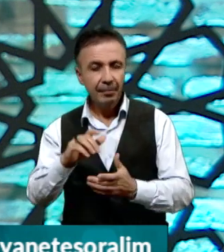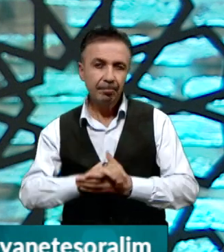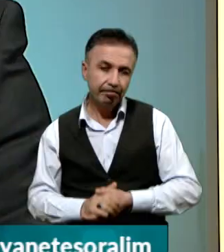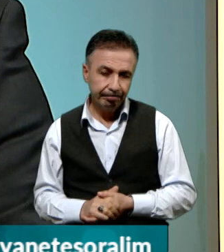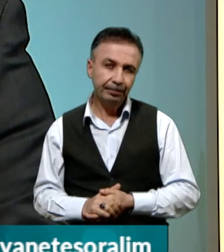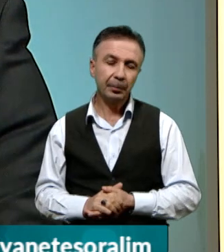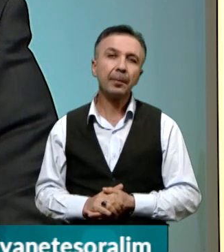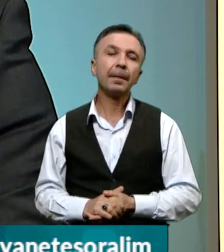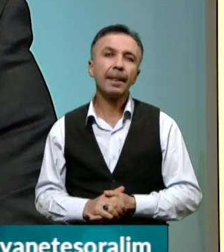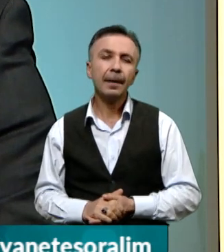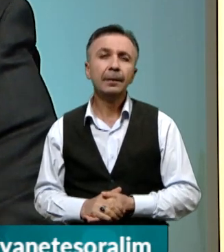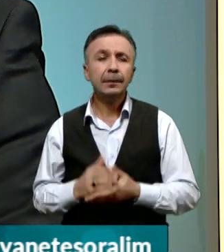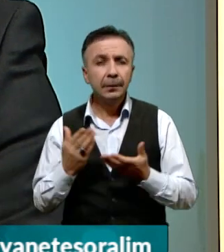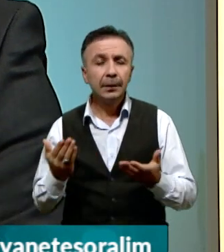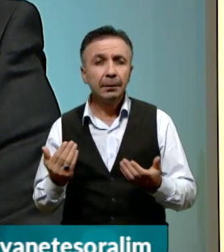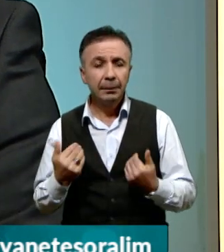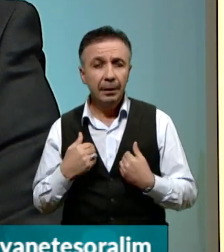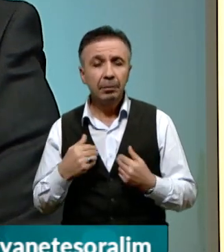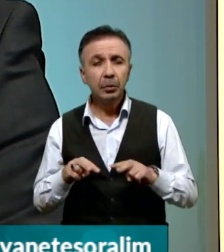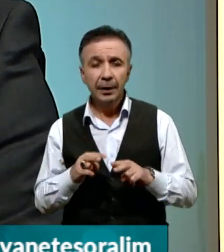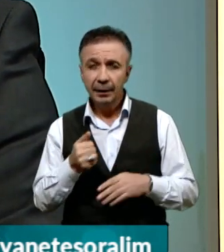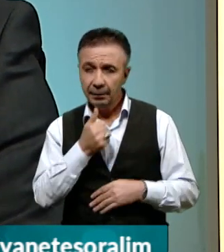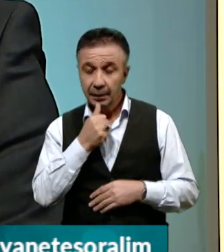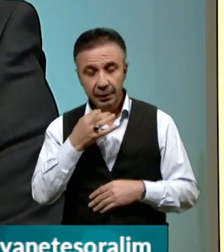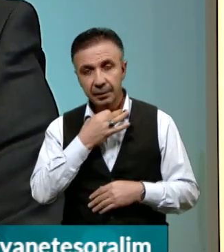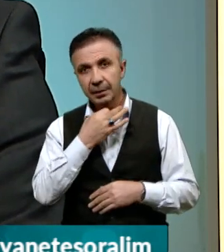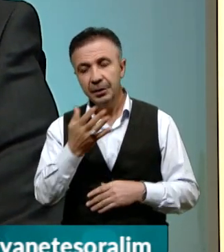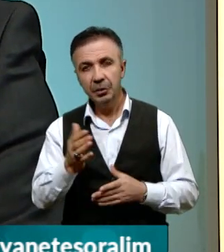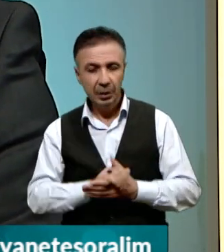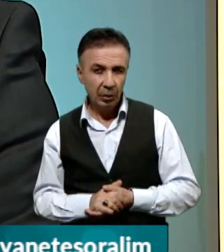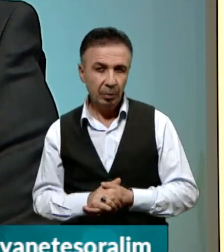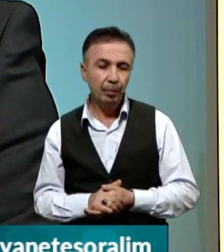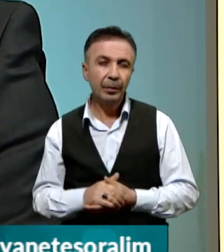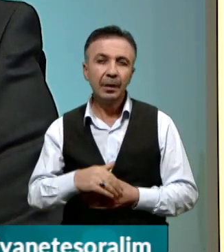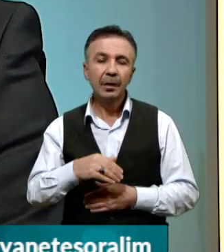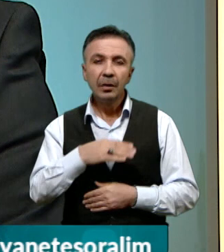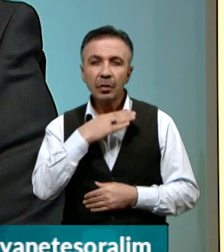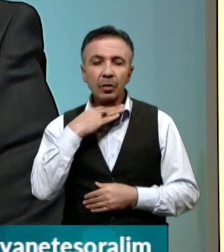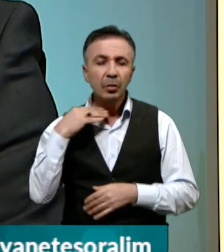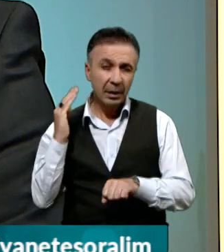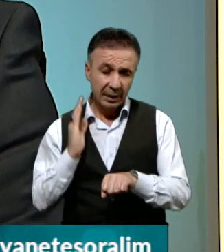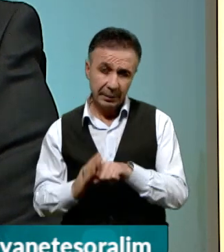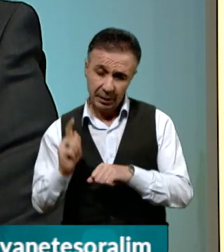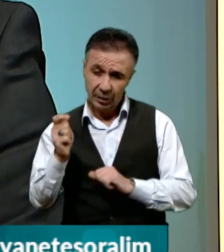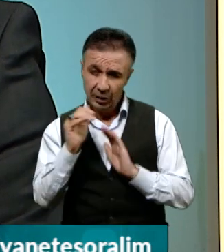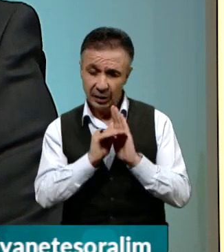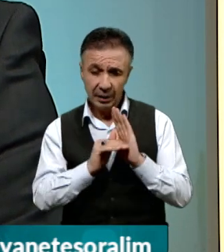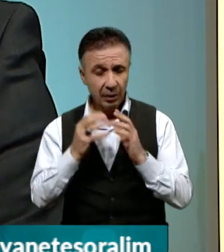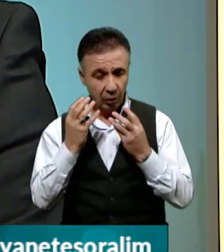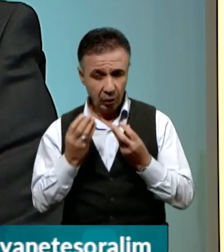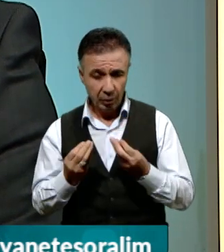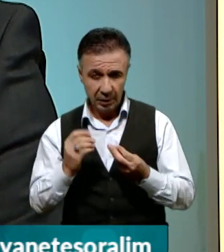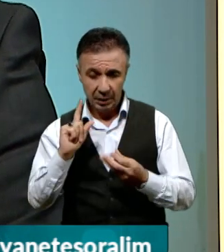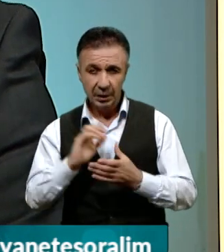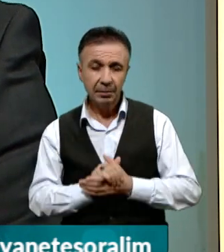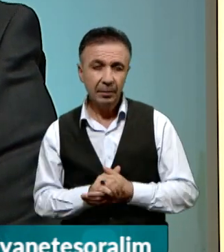dersiniz? Tabii ben Mustafa Bey'e teşekkür ediyorum. Dediği gibi kurbanın şartları oluşmalı.